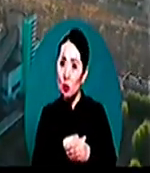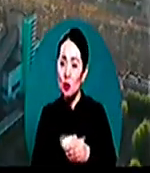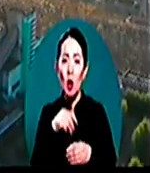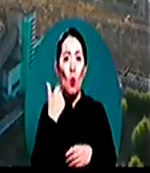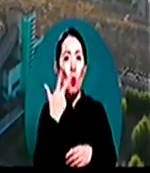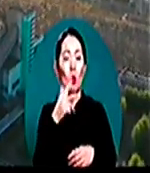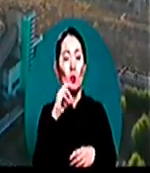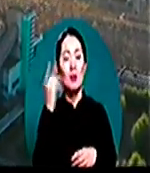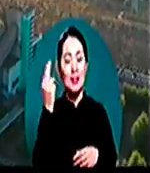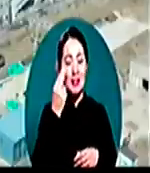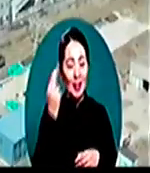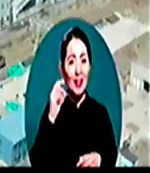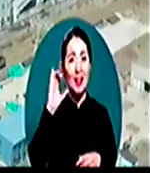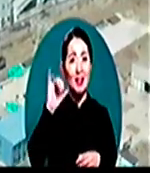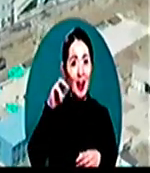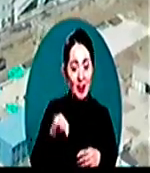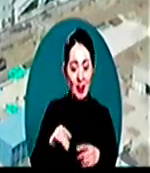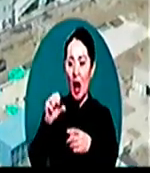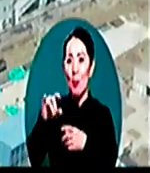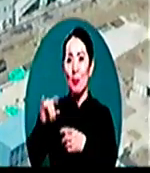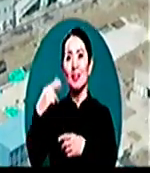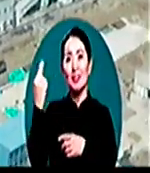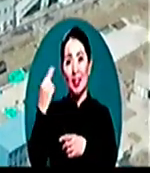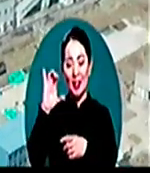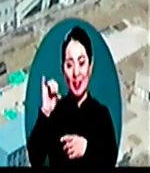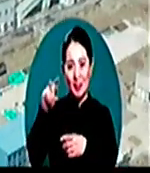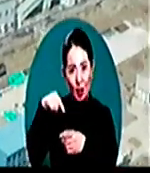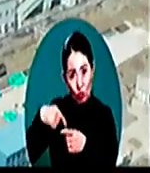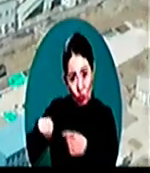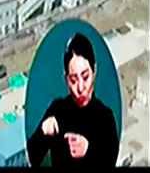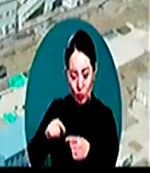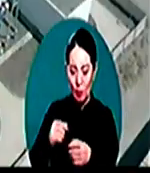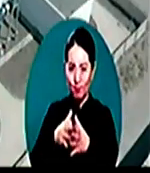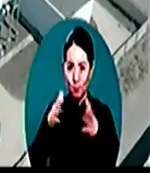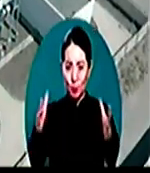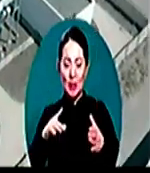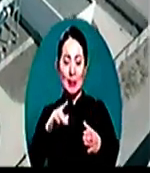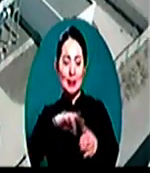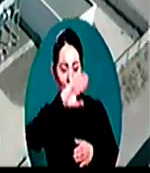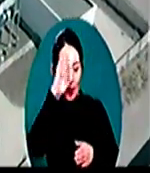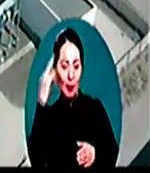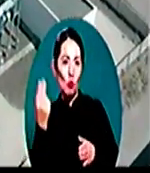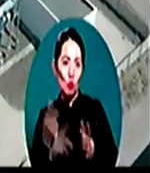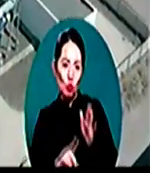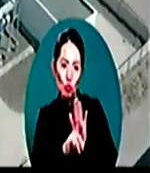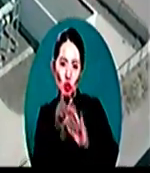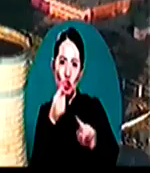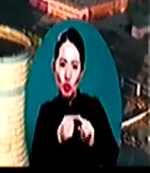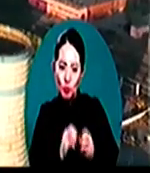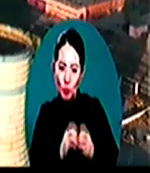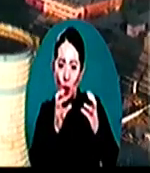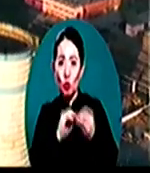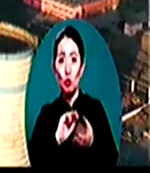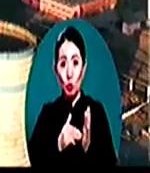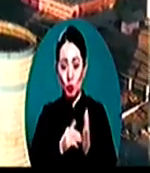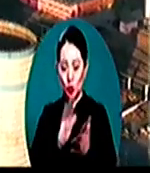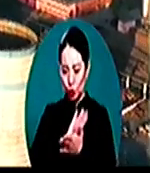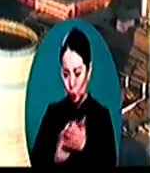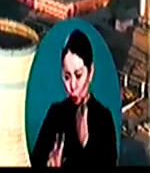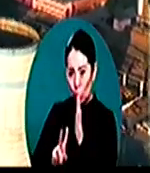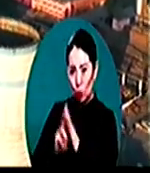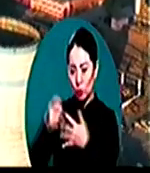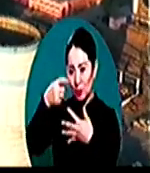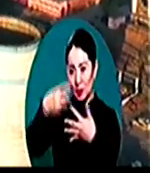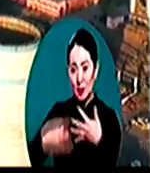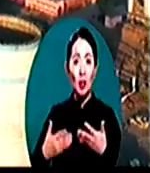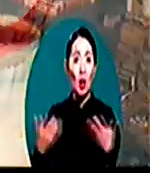хүрээнд 3-р цахилгаан станц болон амгалангийн станцыг өргөтгөж, цахилгаан дулааны шинэ их үүсвэр байгуулахаар төлөвлөд байна. Шинээр бий болох их